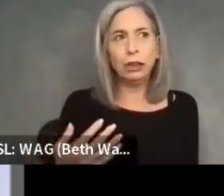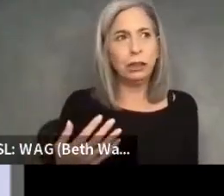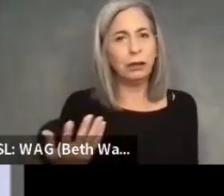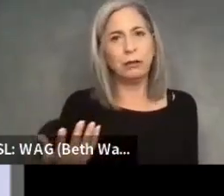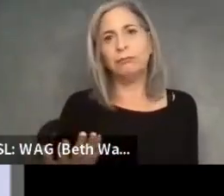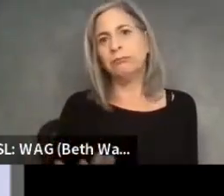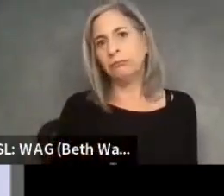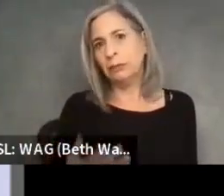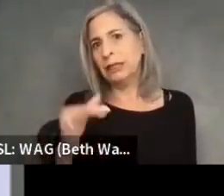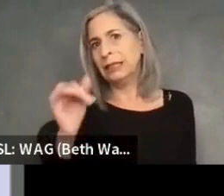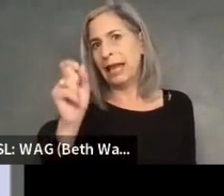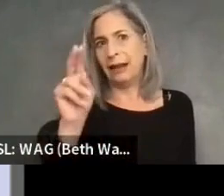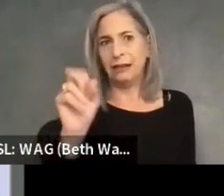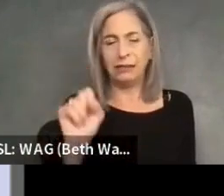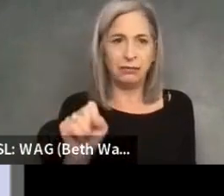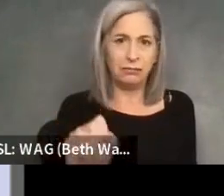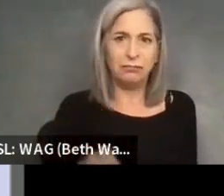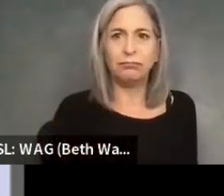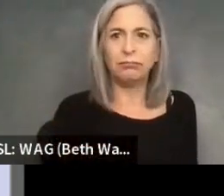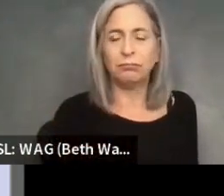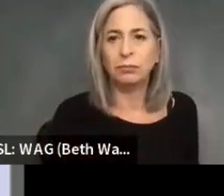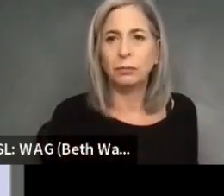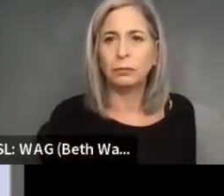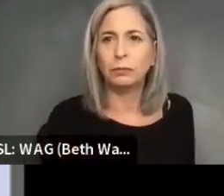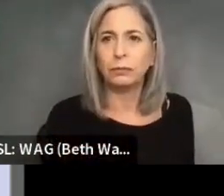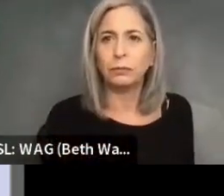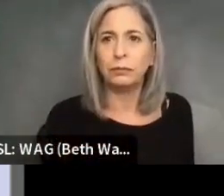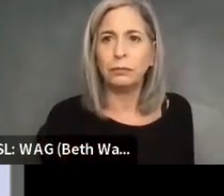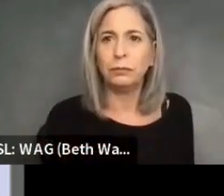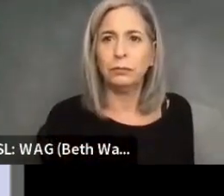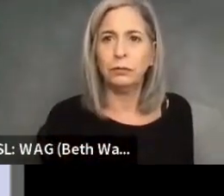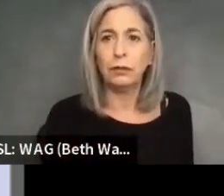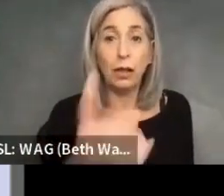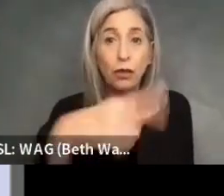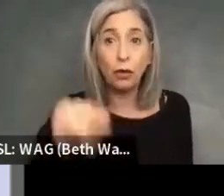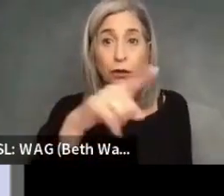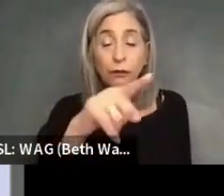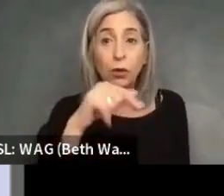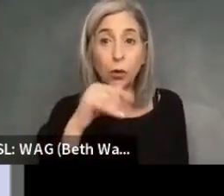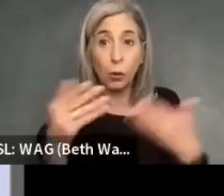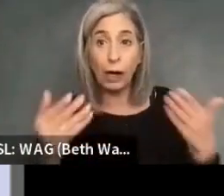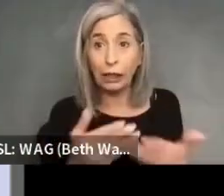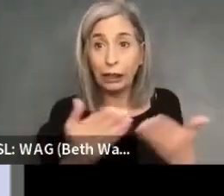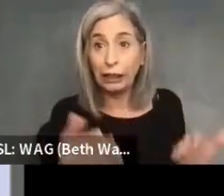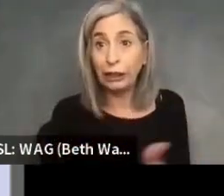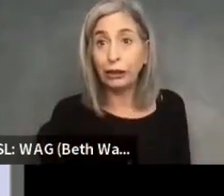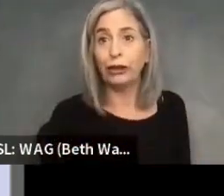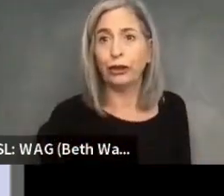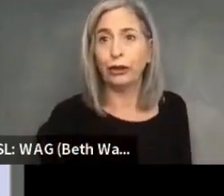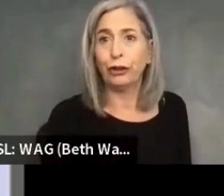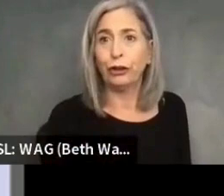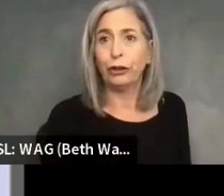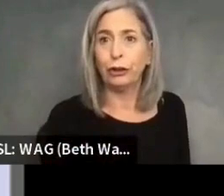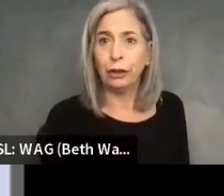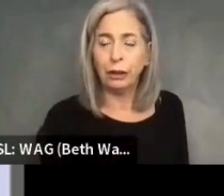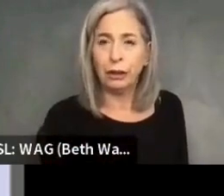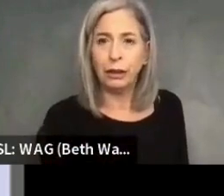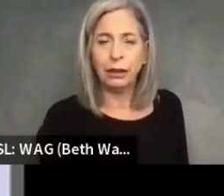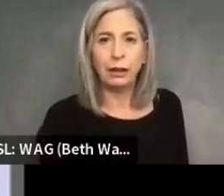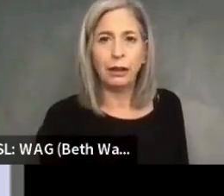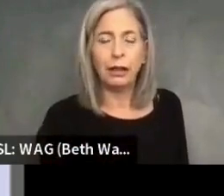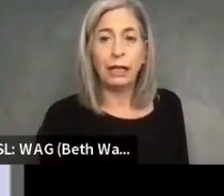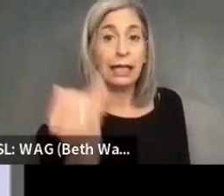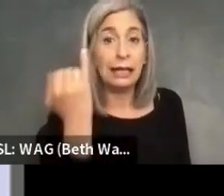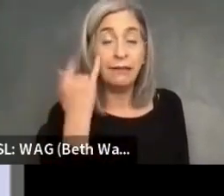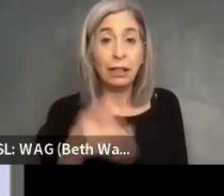话，他们会歧视我的家庭，或者他们会对我的移民状况、身份有